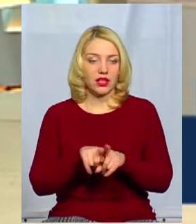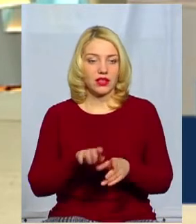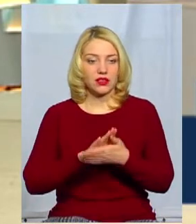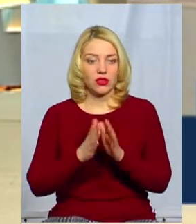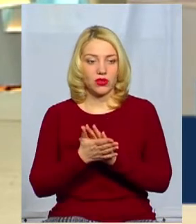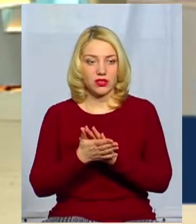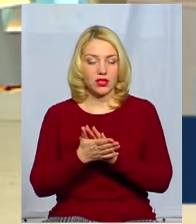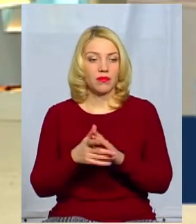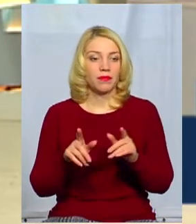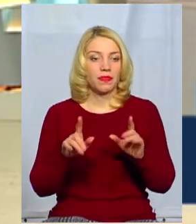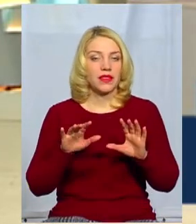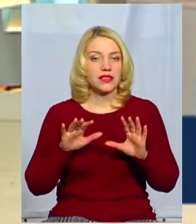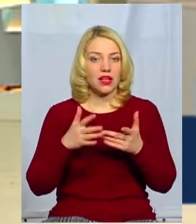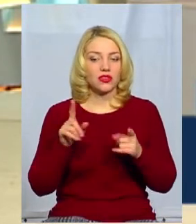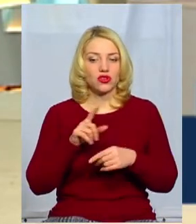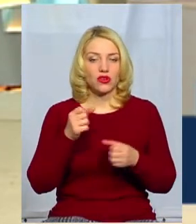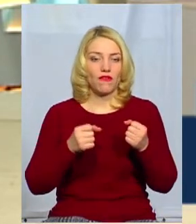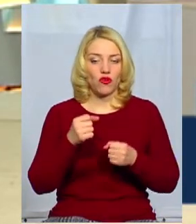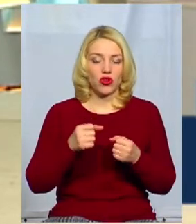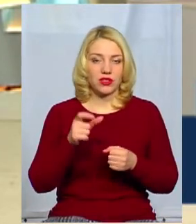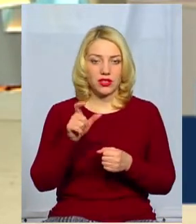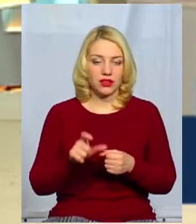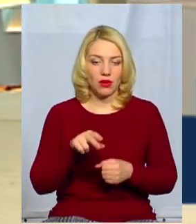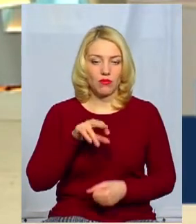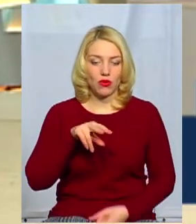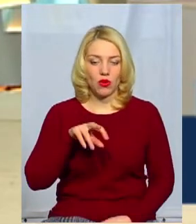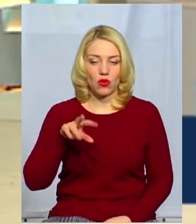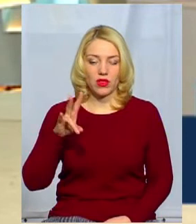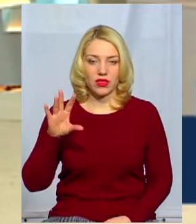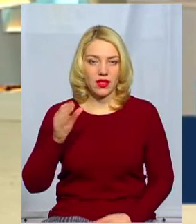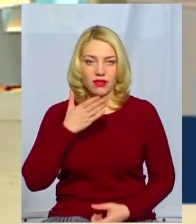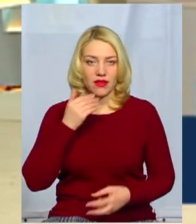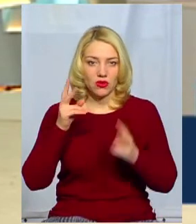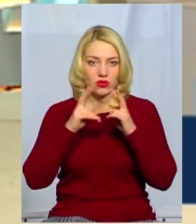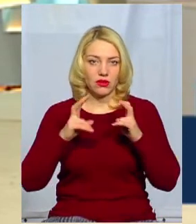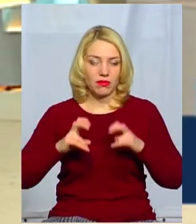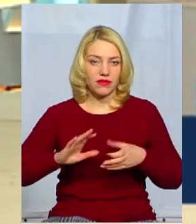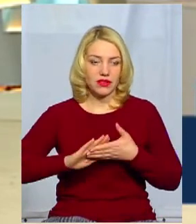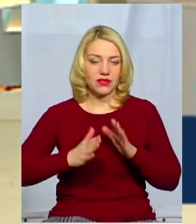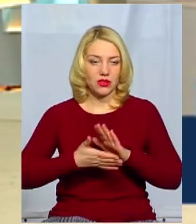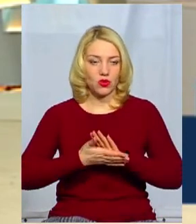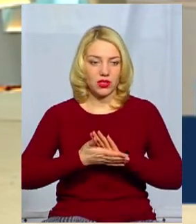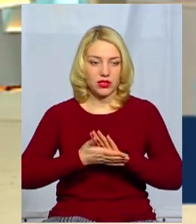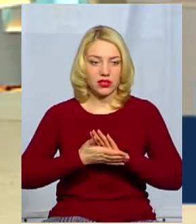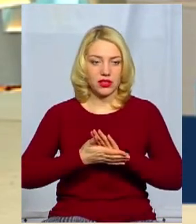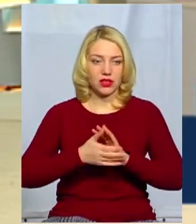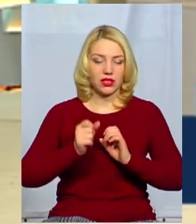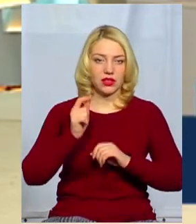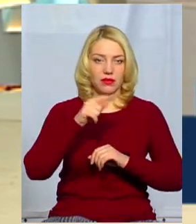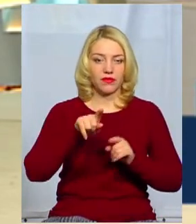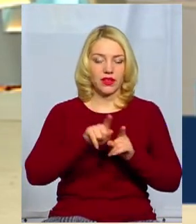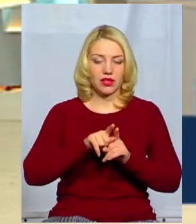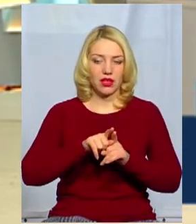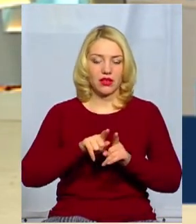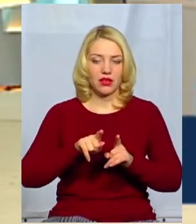ситуація склалася, що водій полонного, він не розібрався в ситуації і там така